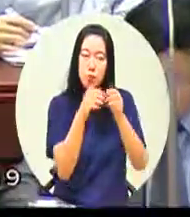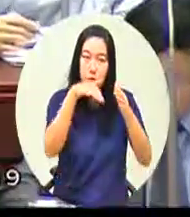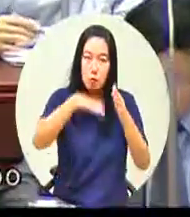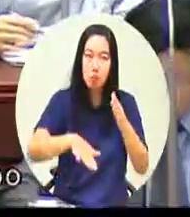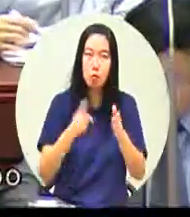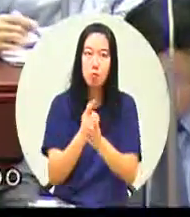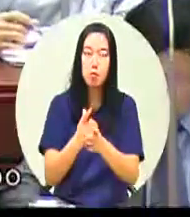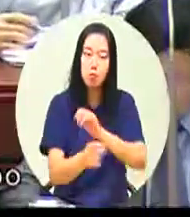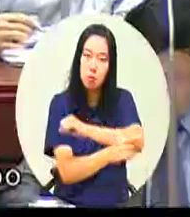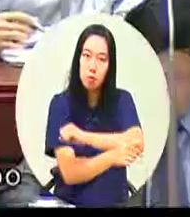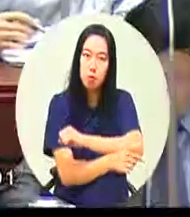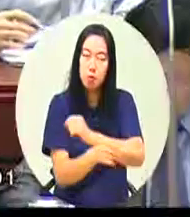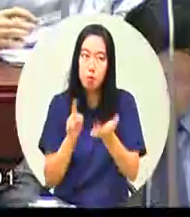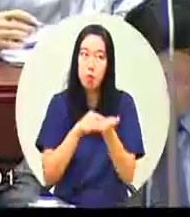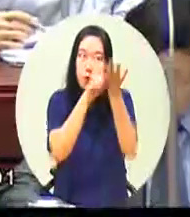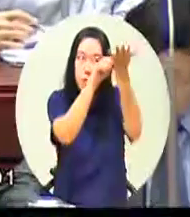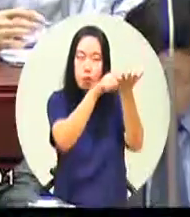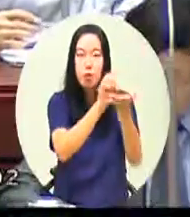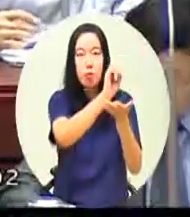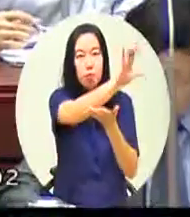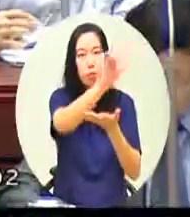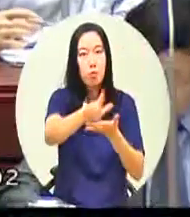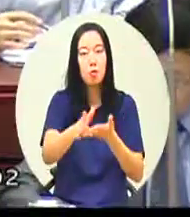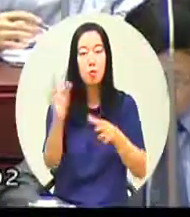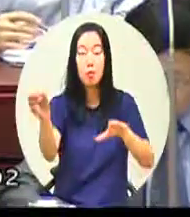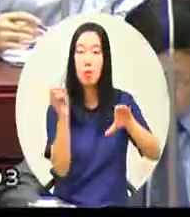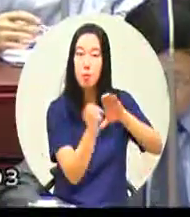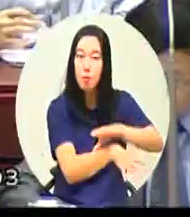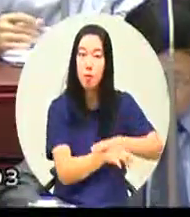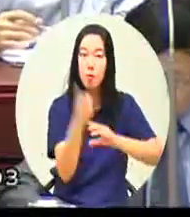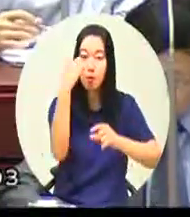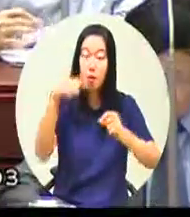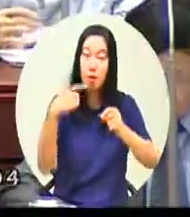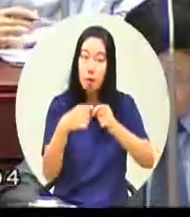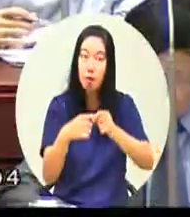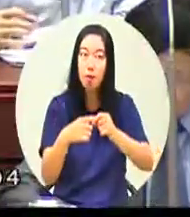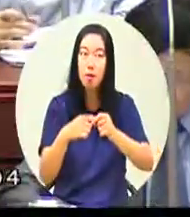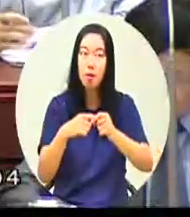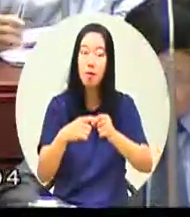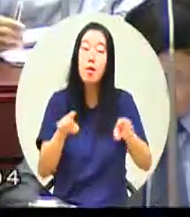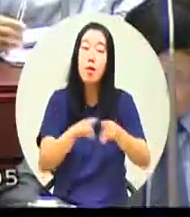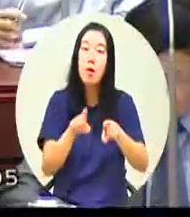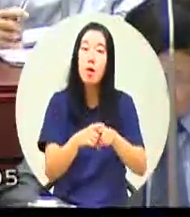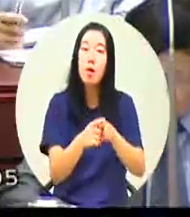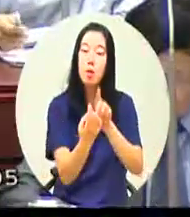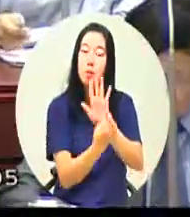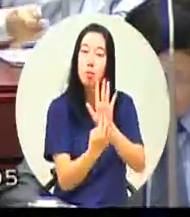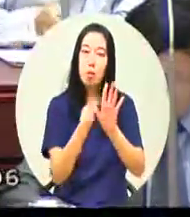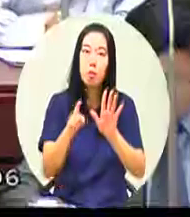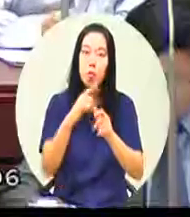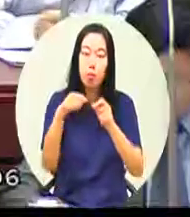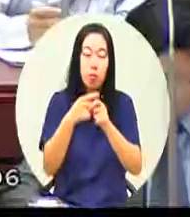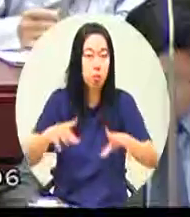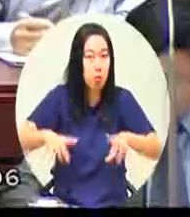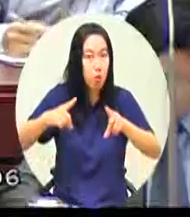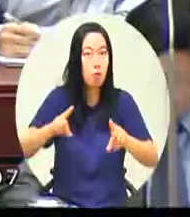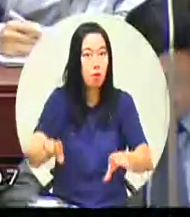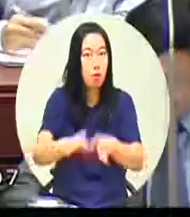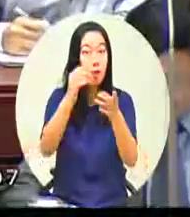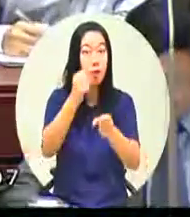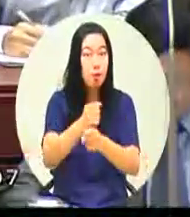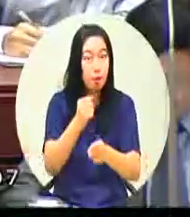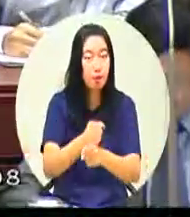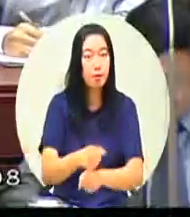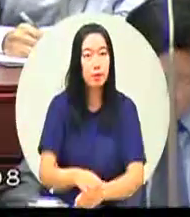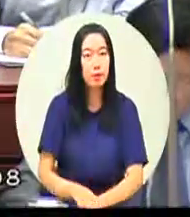提报。那这个提报呢，会列入在明年哈。如果一般来讲都是年初就开始会作业哈，有几